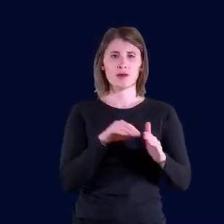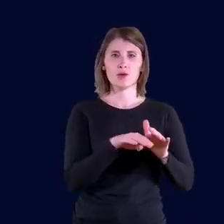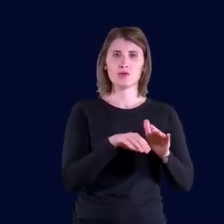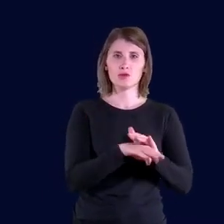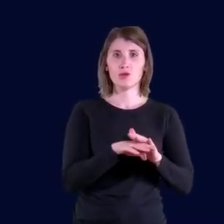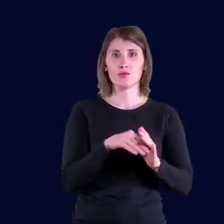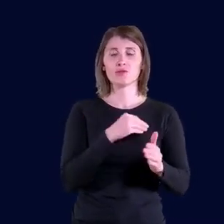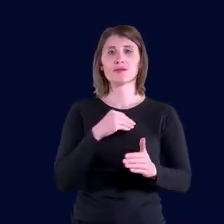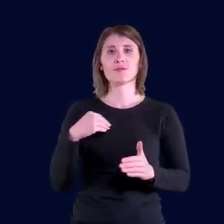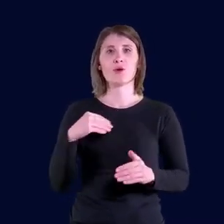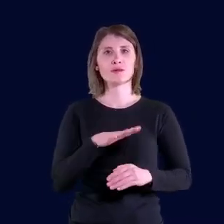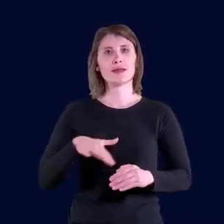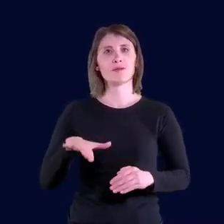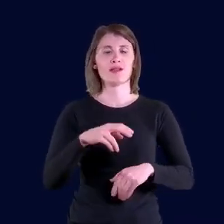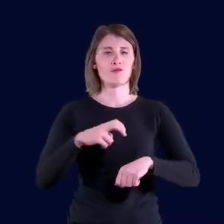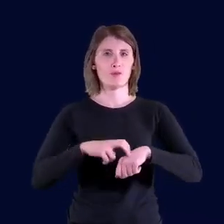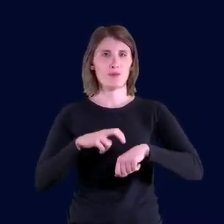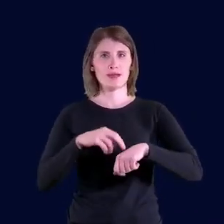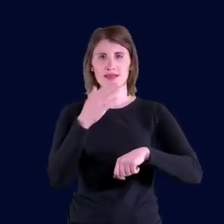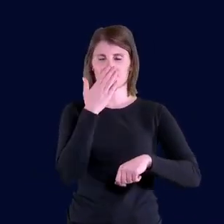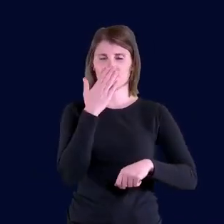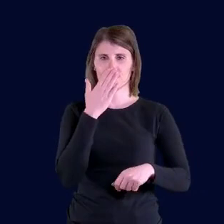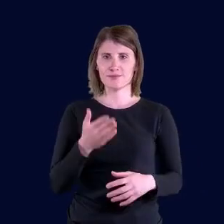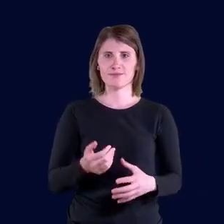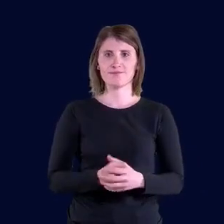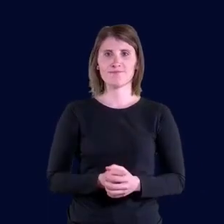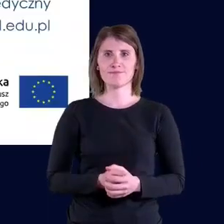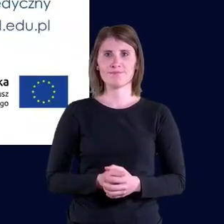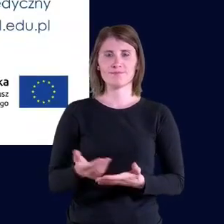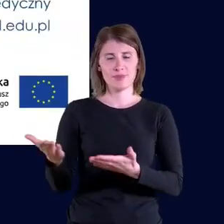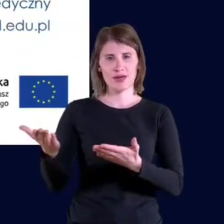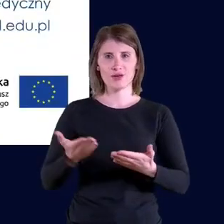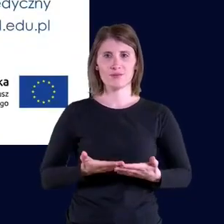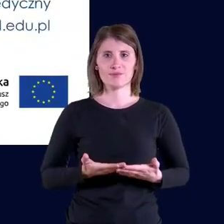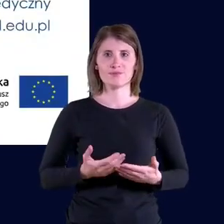polskiej platformy medycznej słuchamy